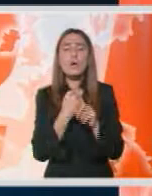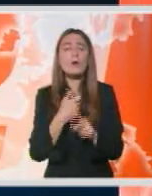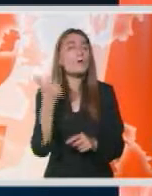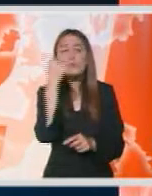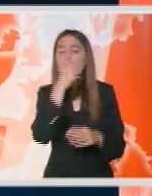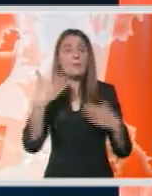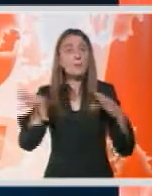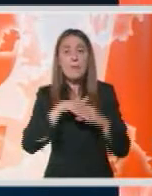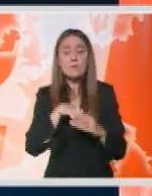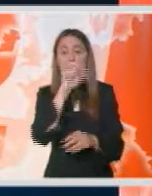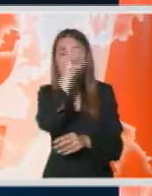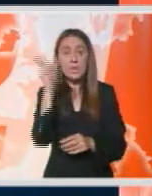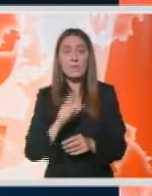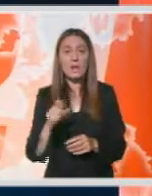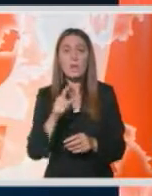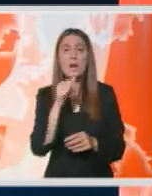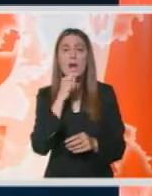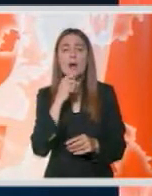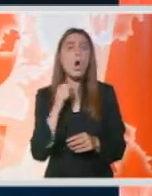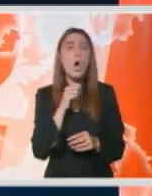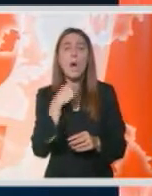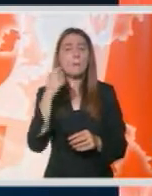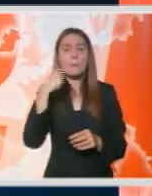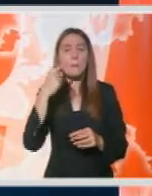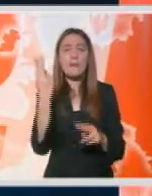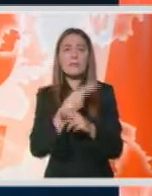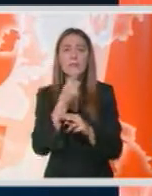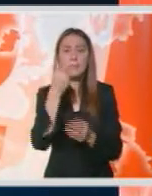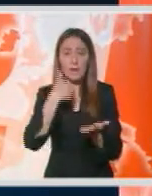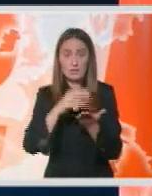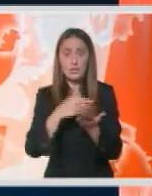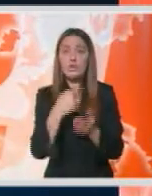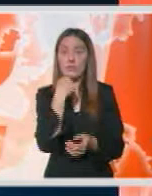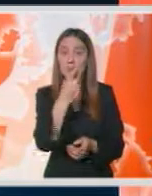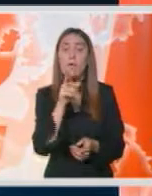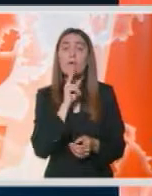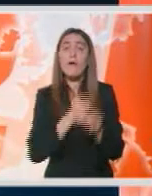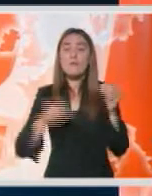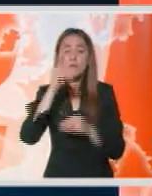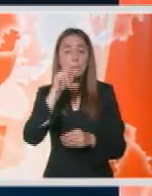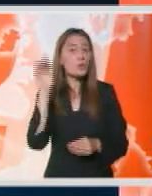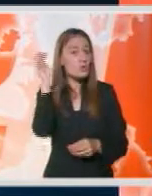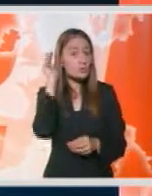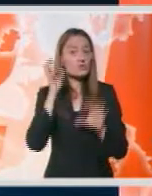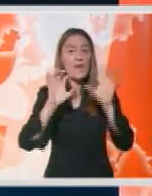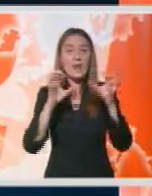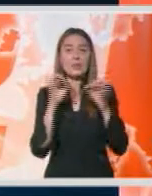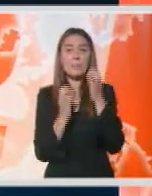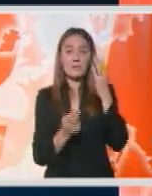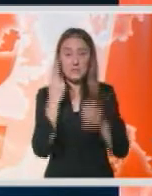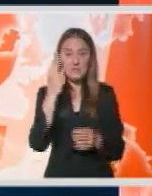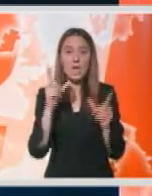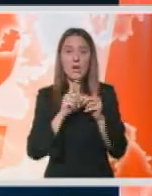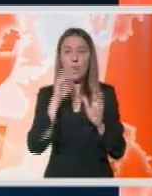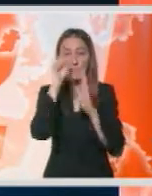se zaposleni u italijanskim operama troše državne pare? Teme su o kojima više možete slušati na radiju B92